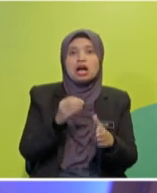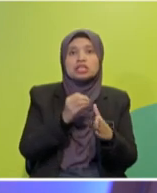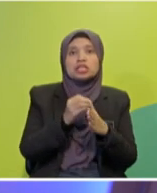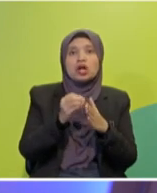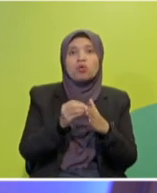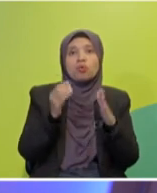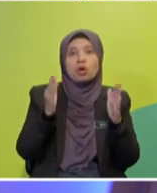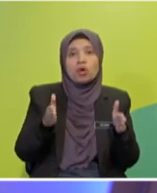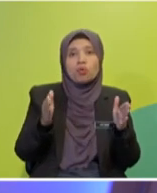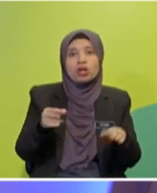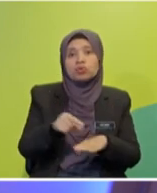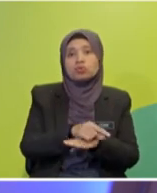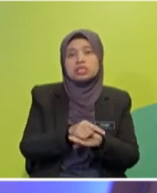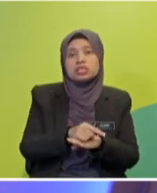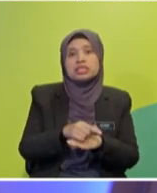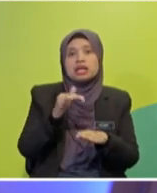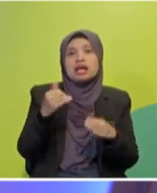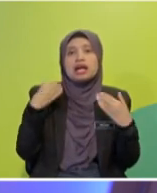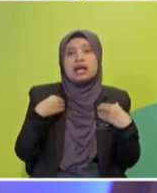kita naik apa yang ada dayung tu,